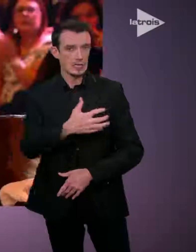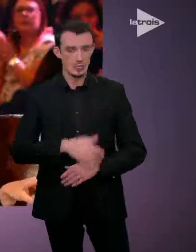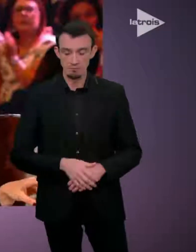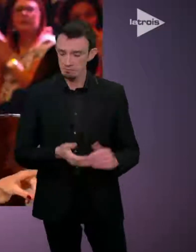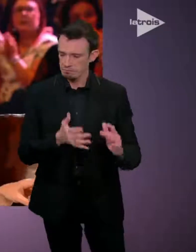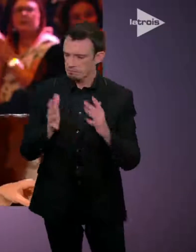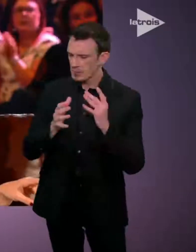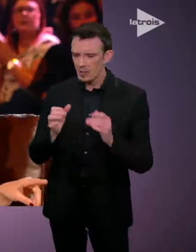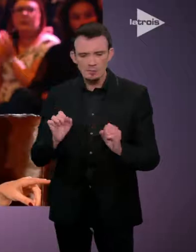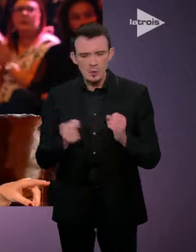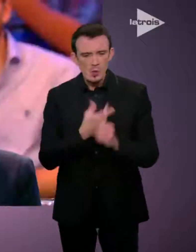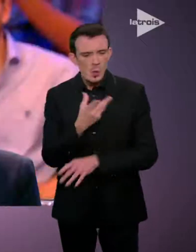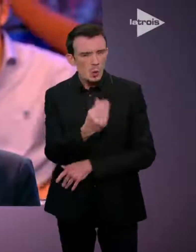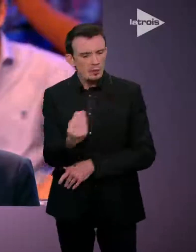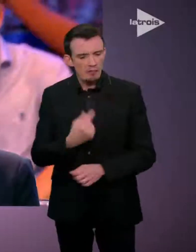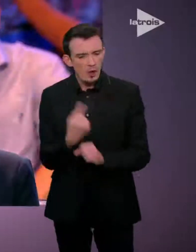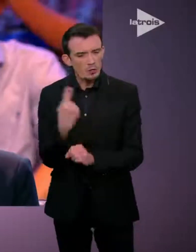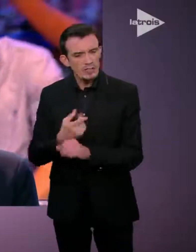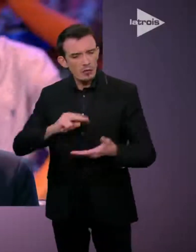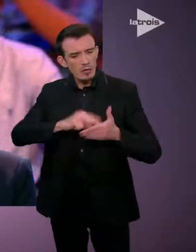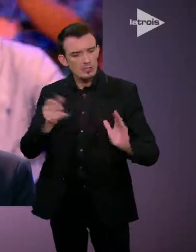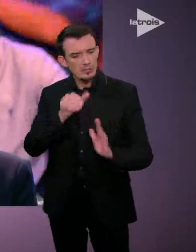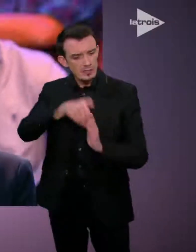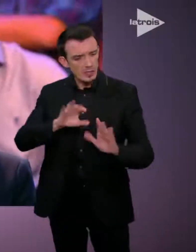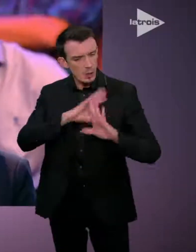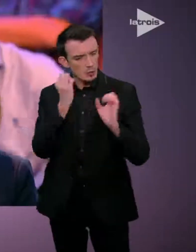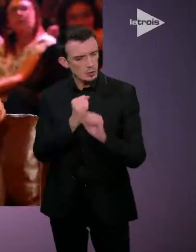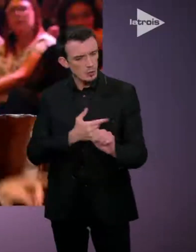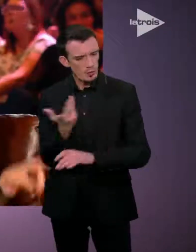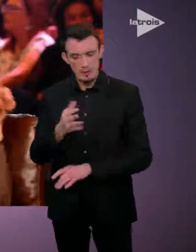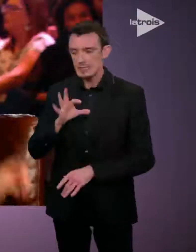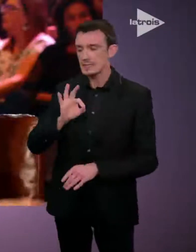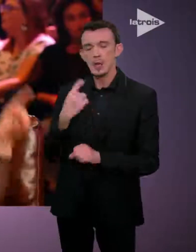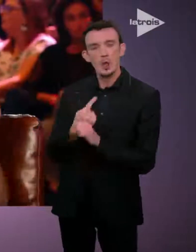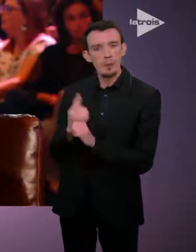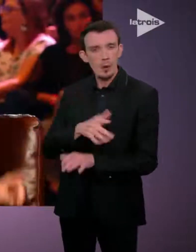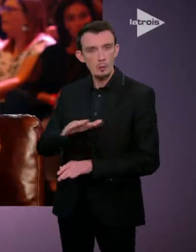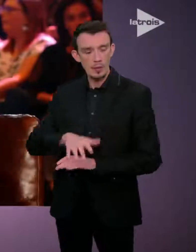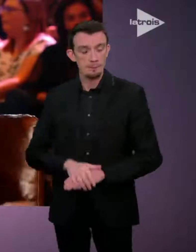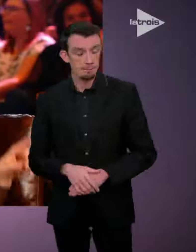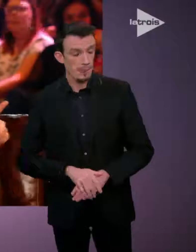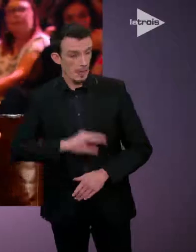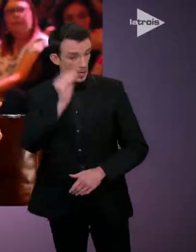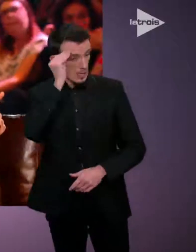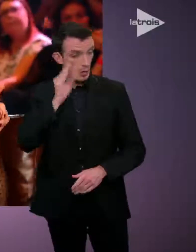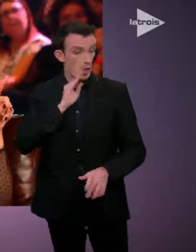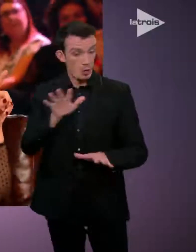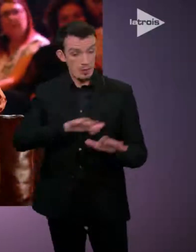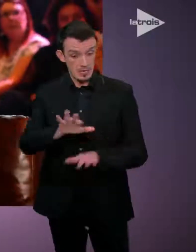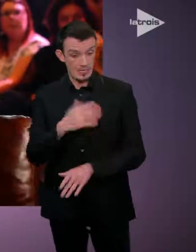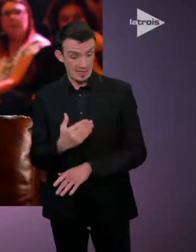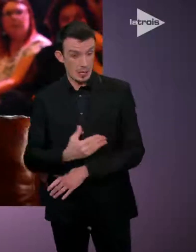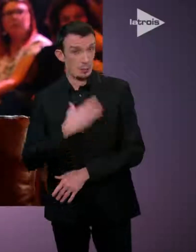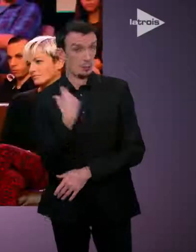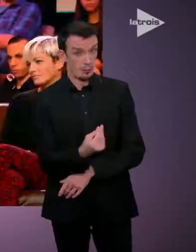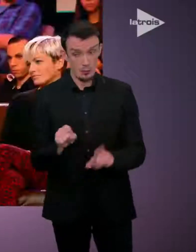année et de la surdité ? À peu près 50 par année. D'accord. Il y a encore peu d'écoles comme celle-là en Belgique et en Europe. C'est pour ça qu'il faut